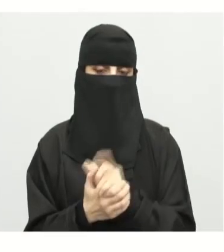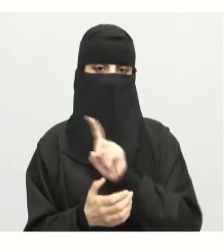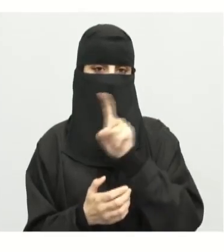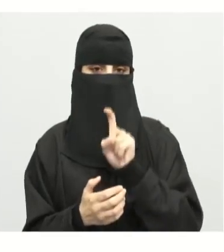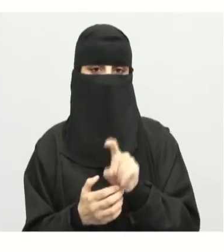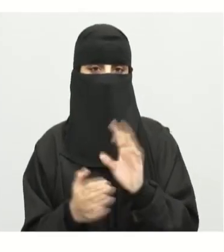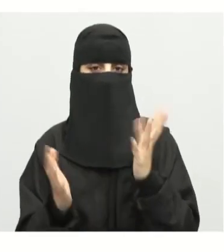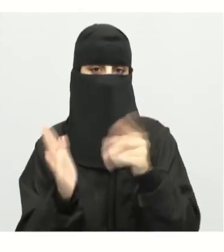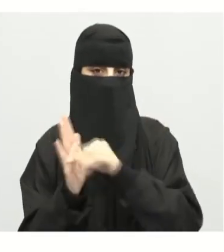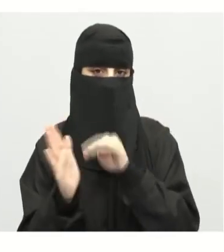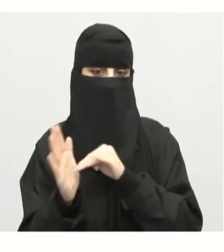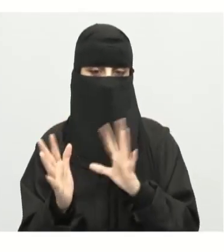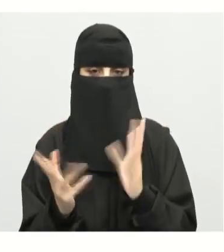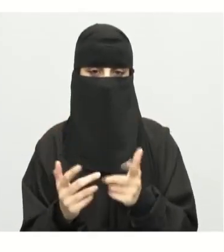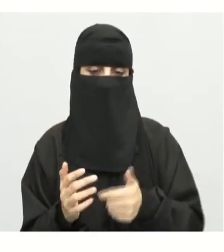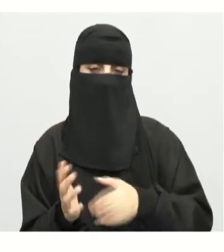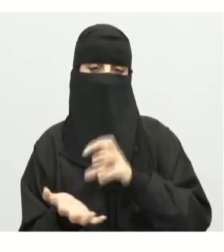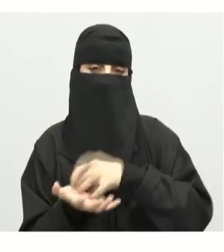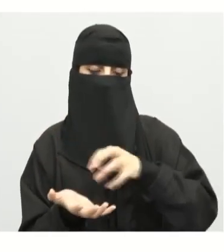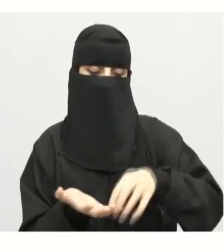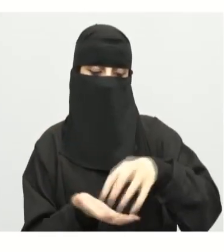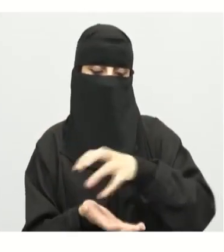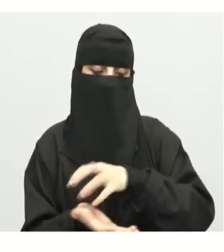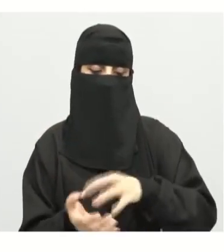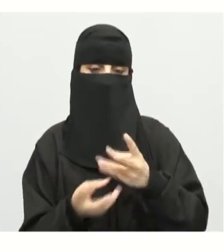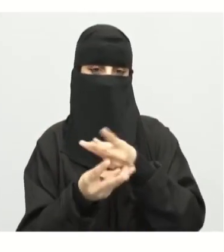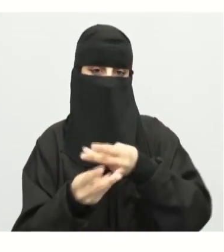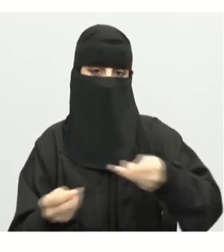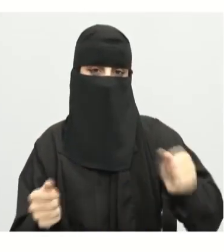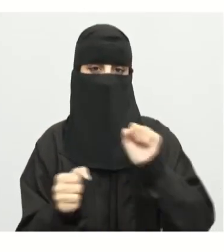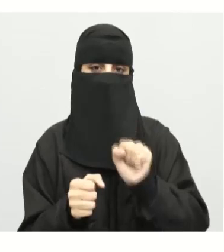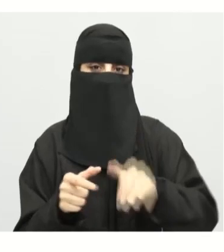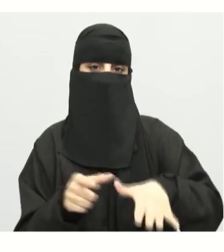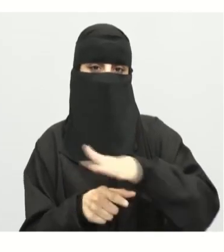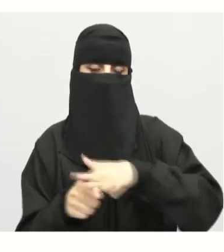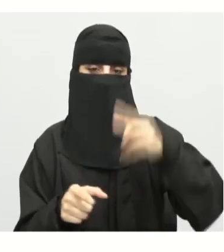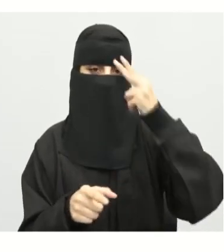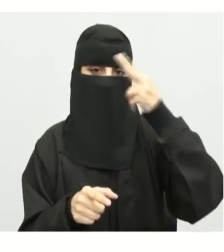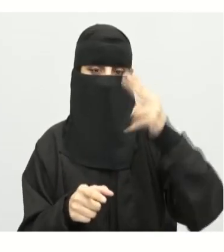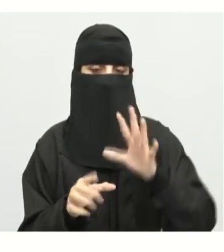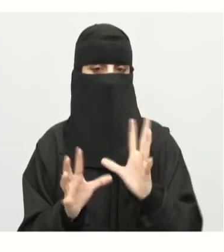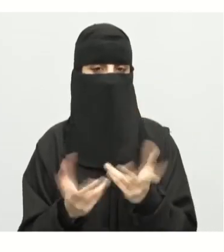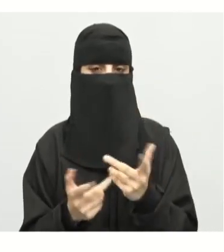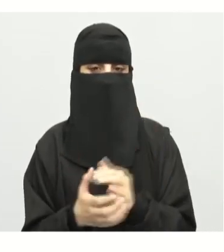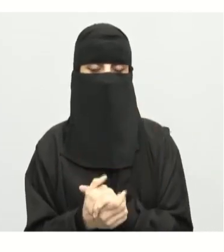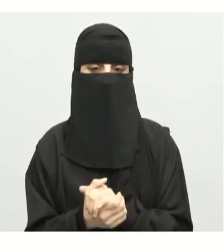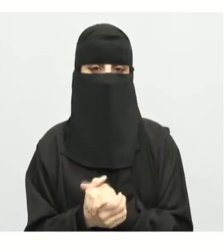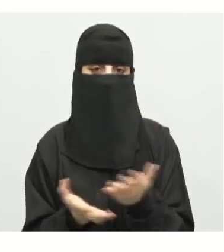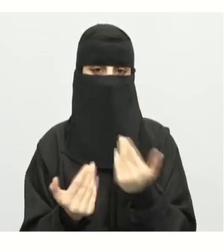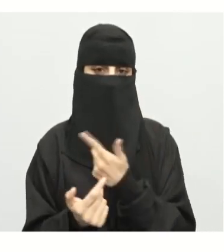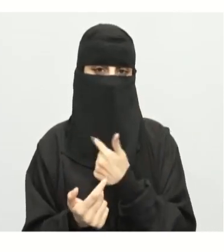عدد وعددي ابرز المناطق الرمليه في وطني المملكه العربيه السعوديه